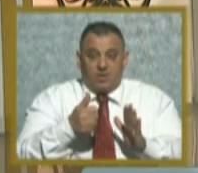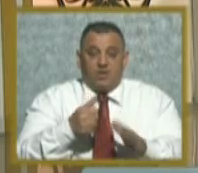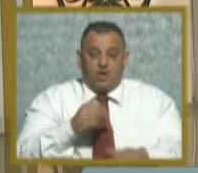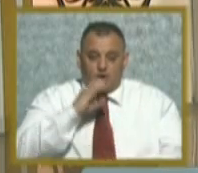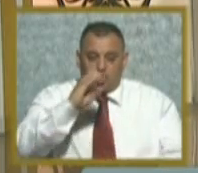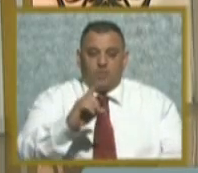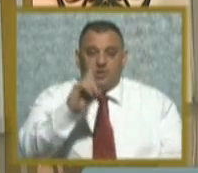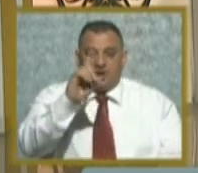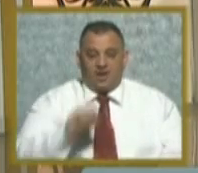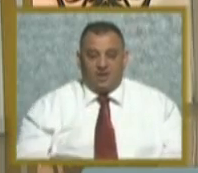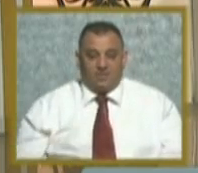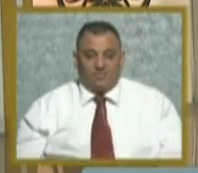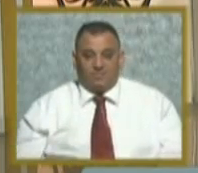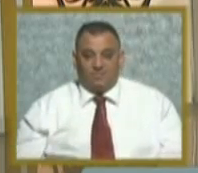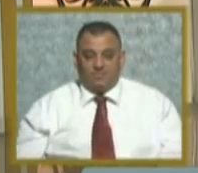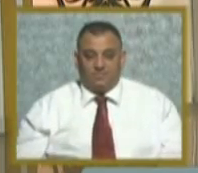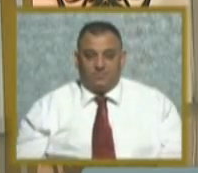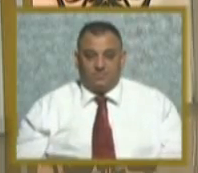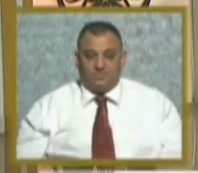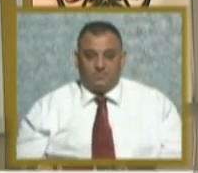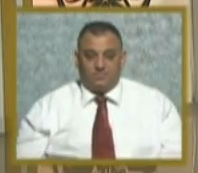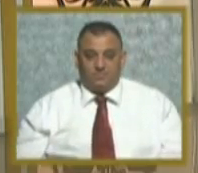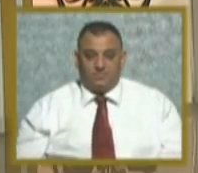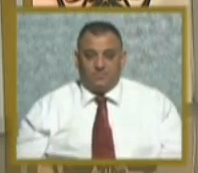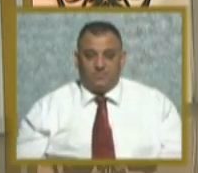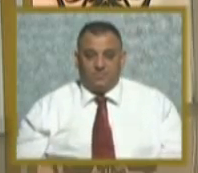طيب يا إسحاق تسمع الجواب إن شاء الله.